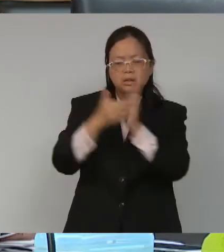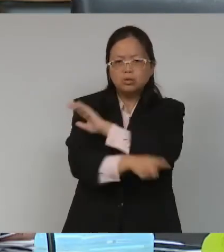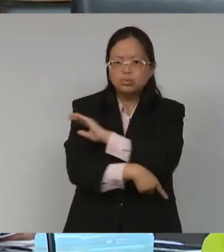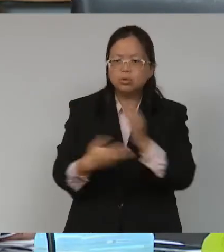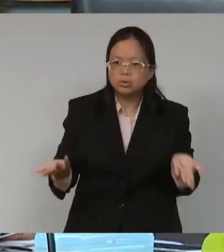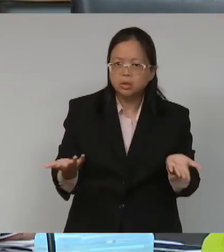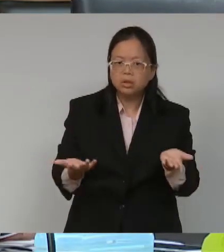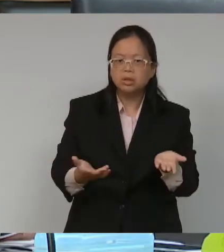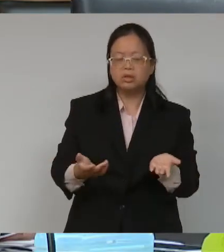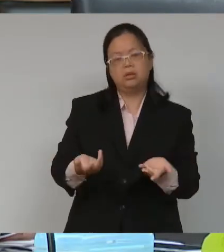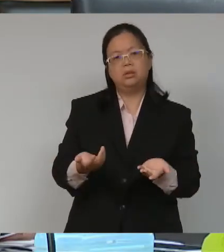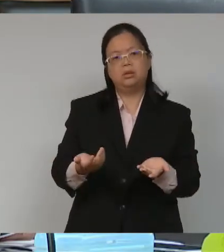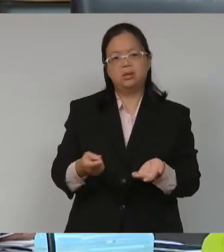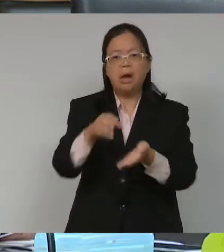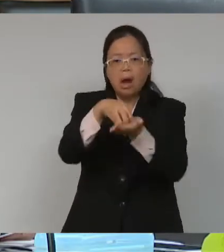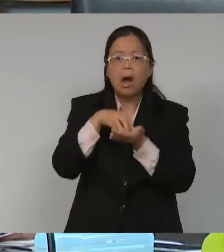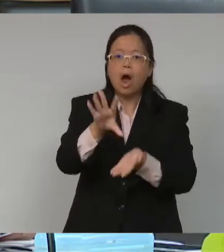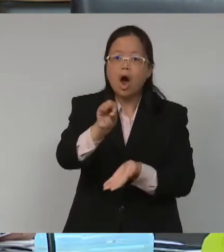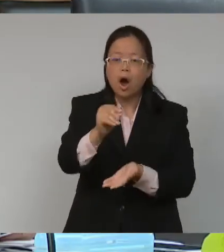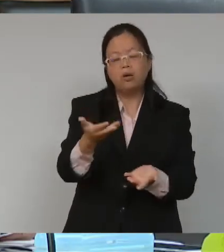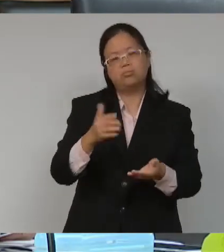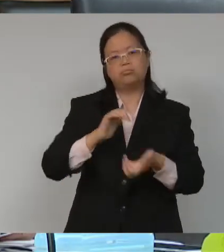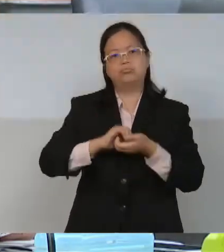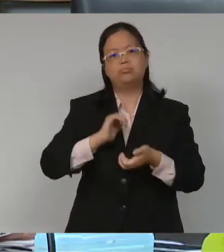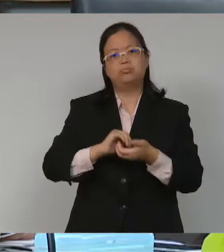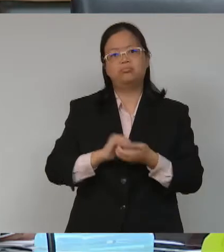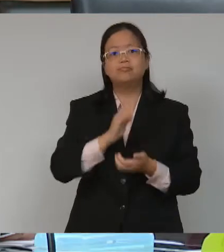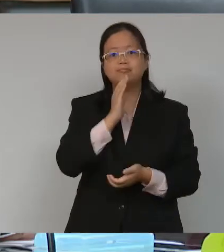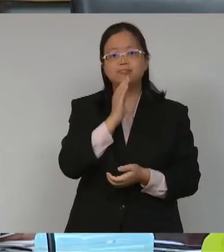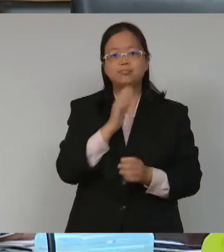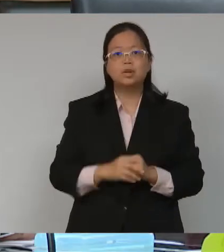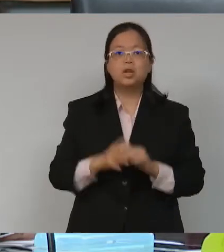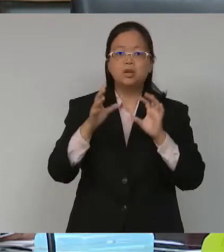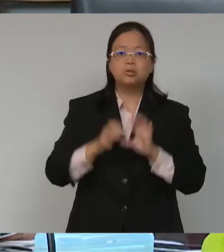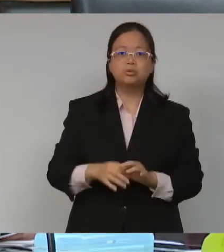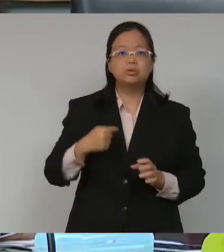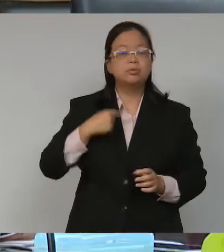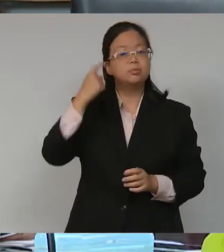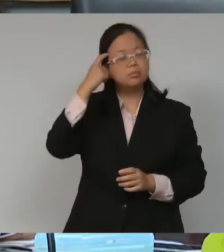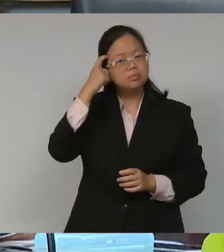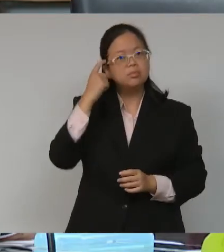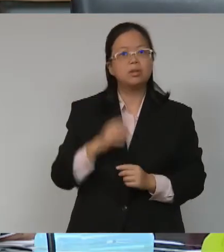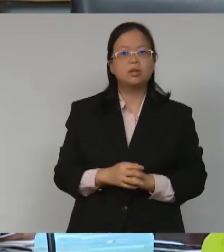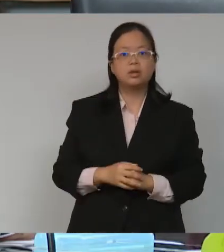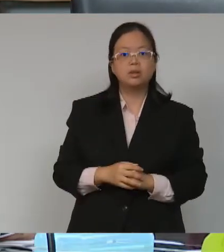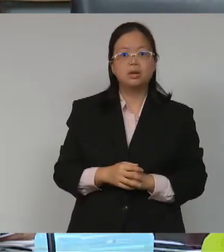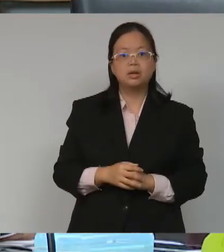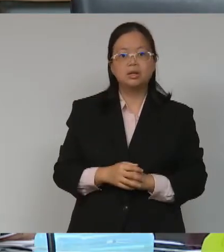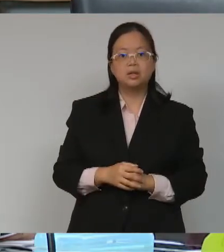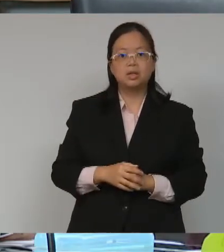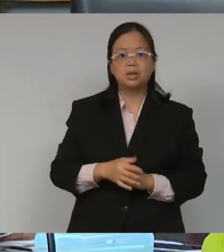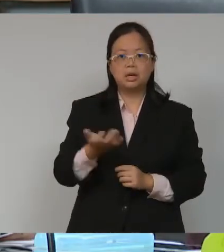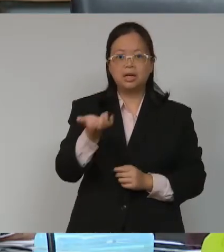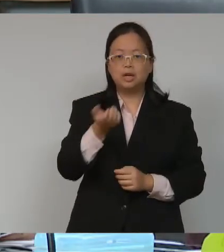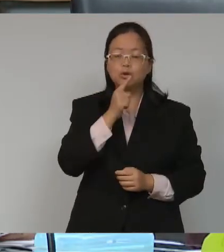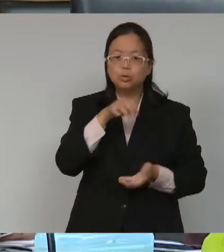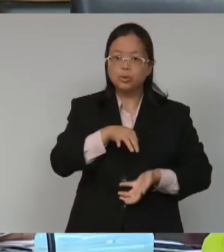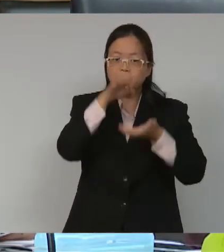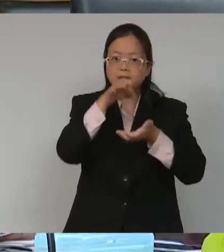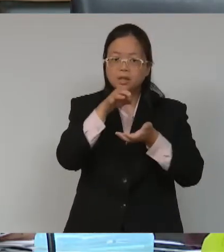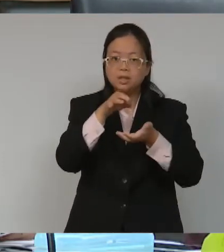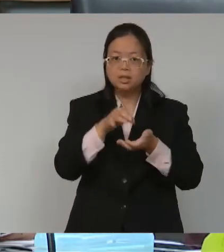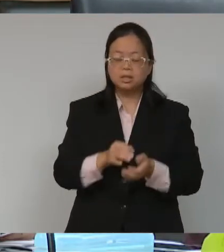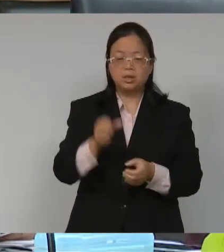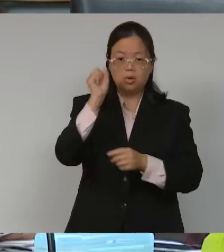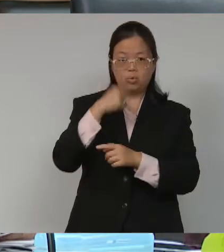不是光把驳回处分撤销啊。所以这个驳回处分撤销就像类似本案的复决，他达不到你的一个目